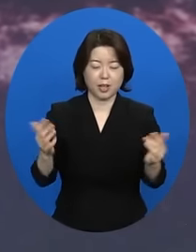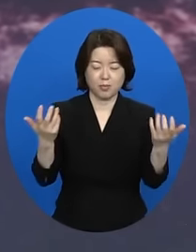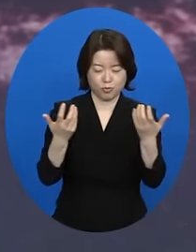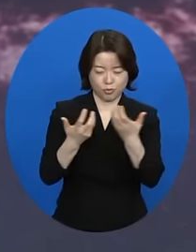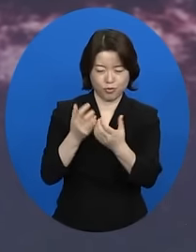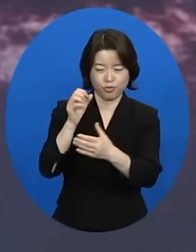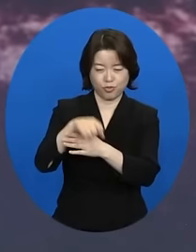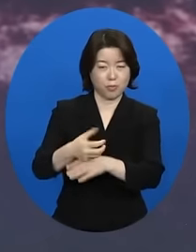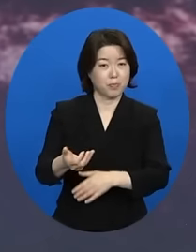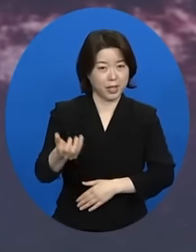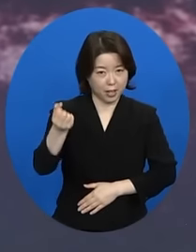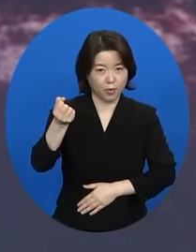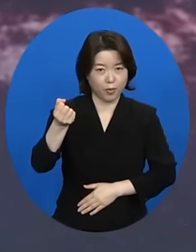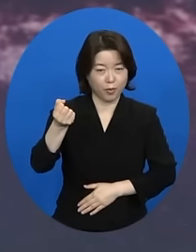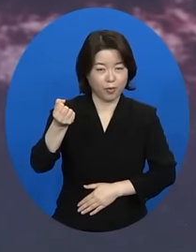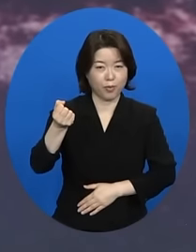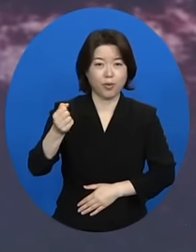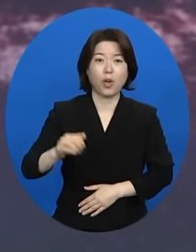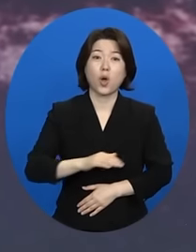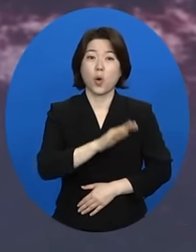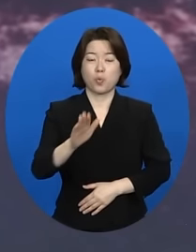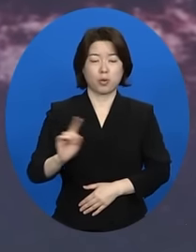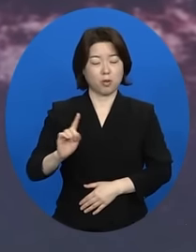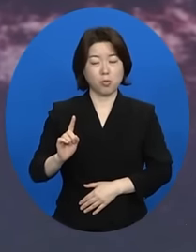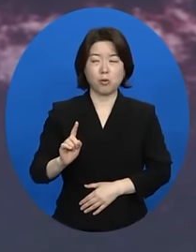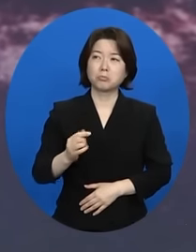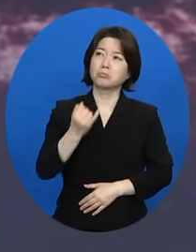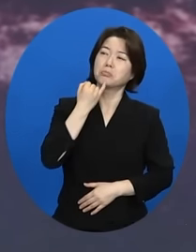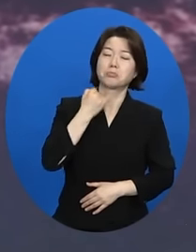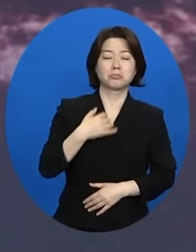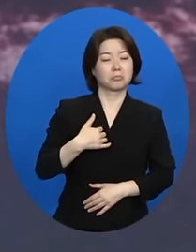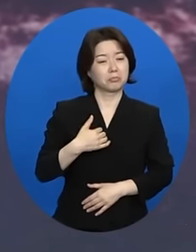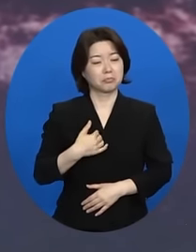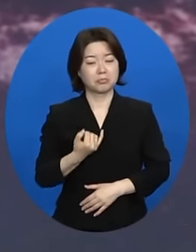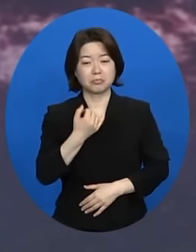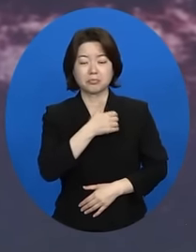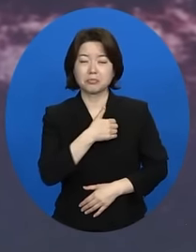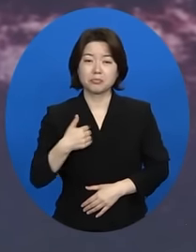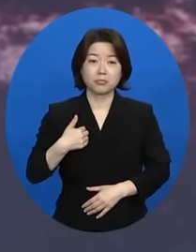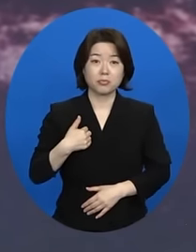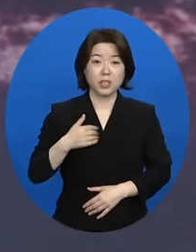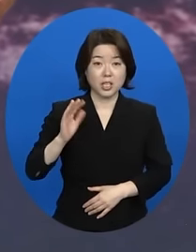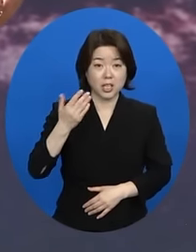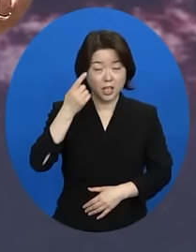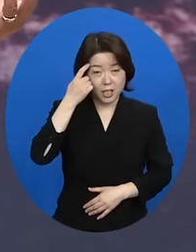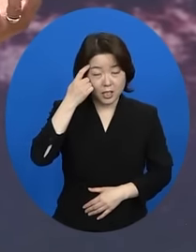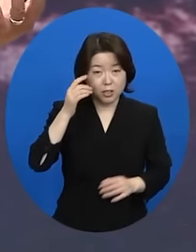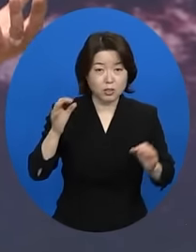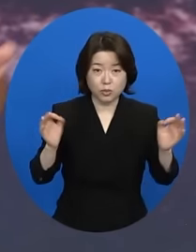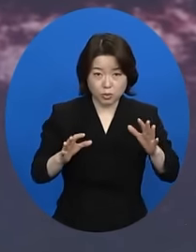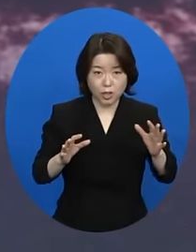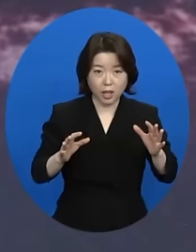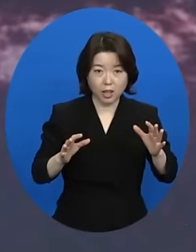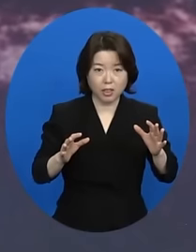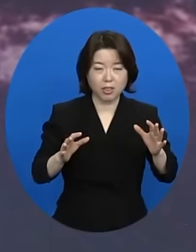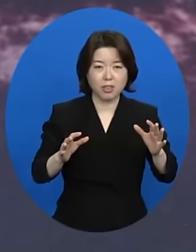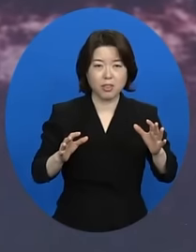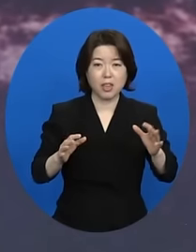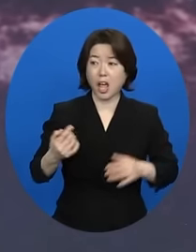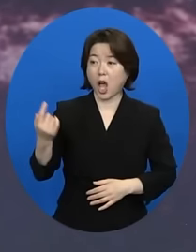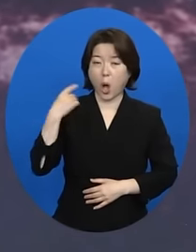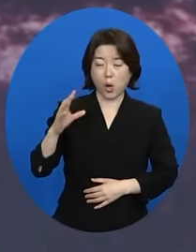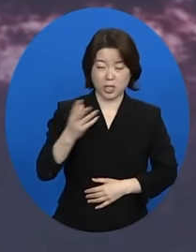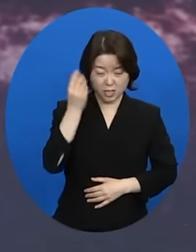맺고 우리가 뭔가 된 것 마냥 아, 이 정도면 됐겠다. 여러분 그런 순간 여러분 어제